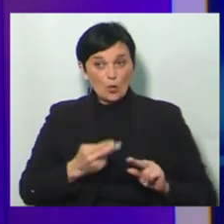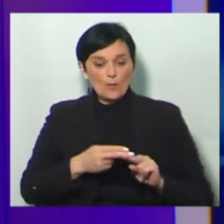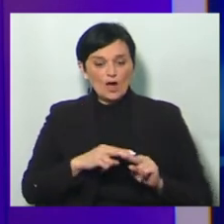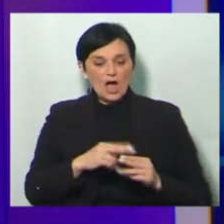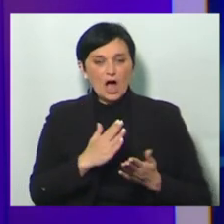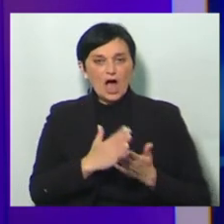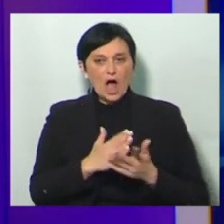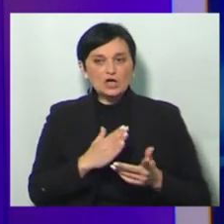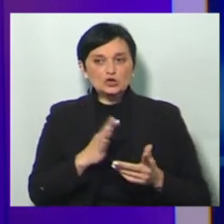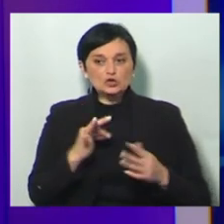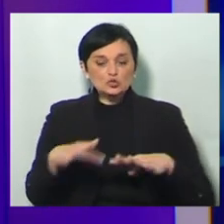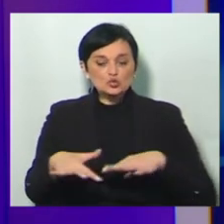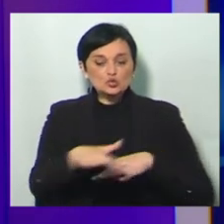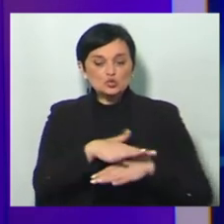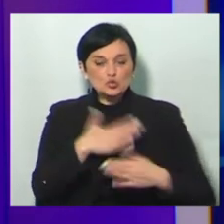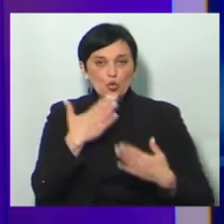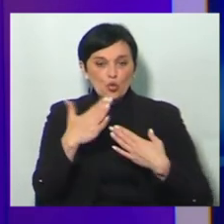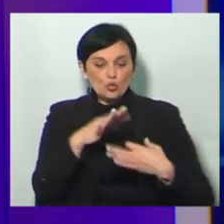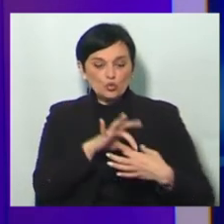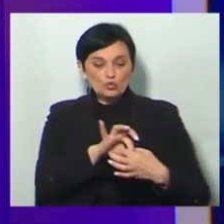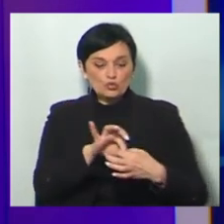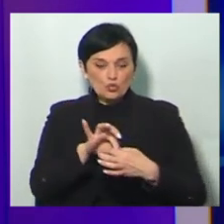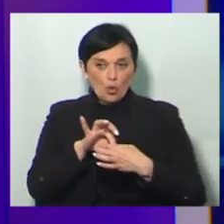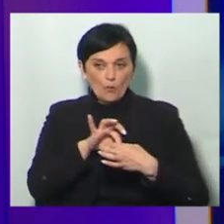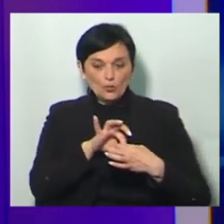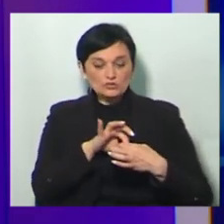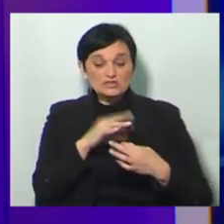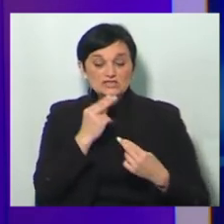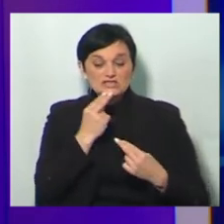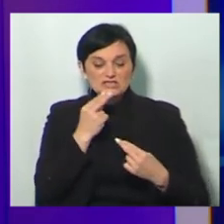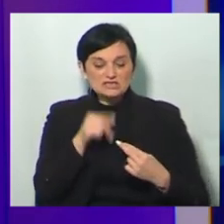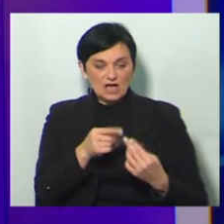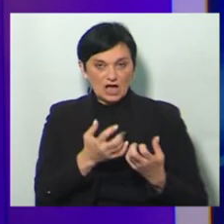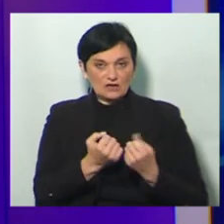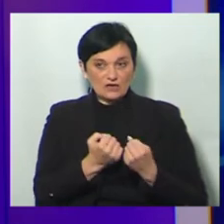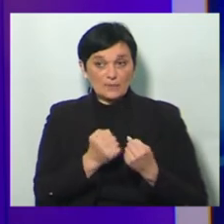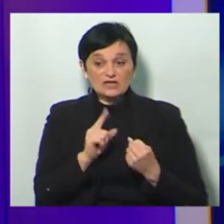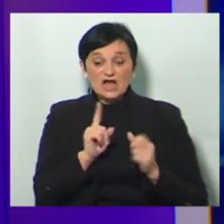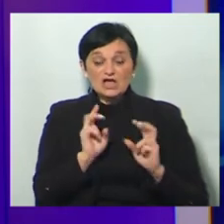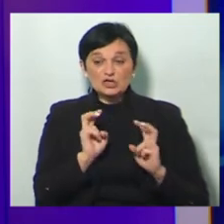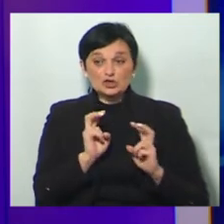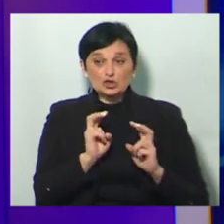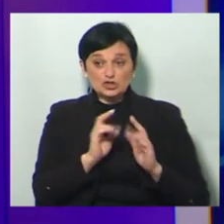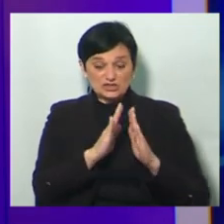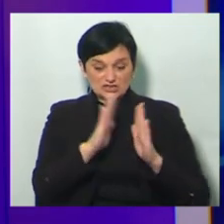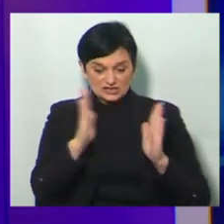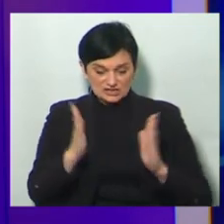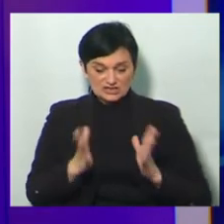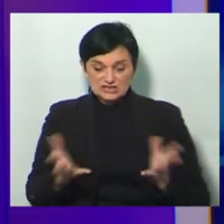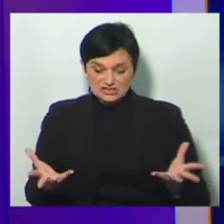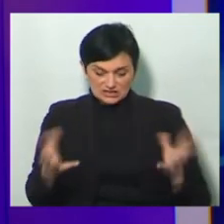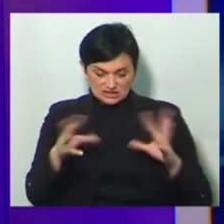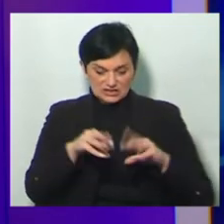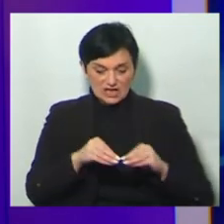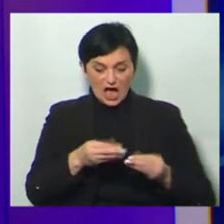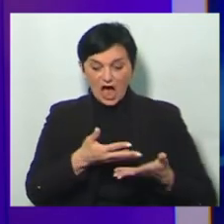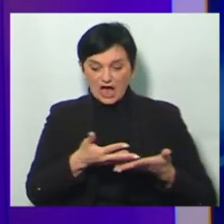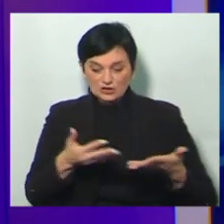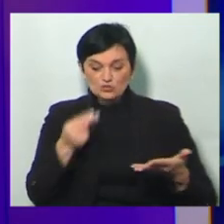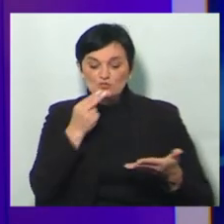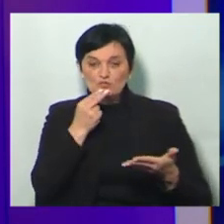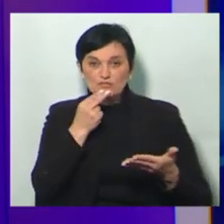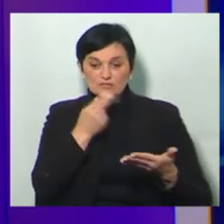არის სოციალურ კომუნიკაციაში მირთმეული საკვები. Ეს იმას ნიშნავს, რომ საერთო ტრაპეზი, საერთო